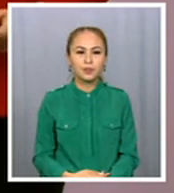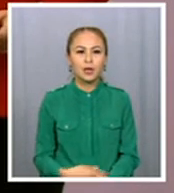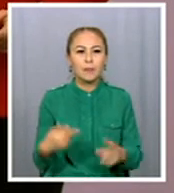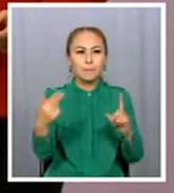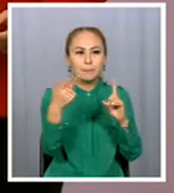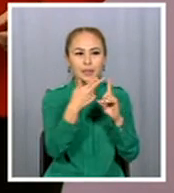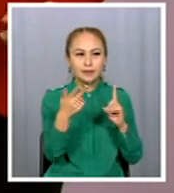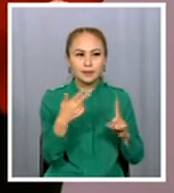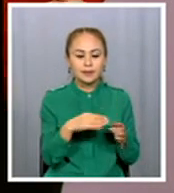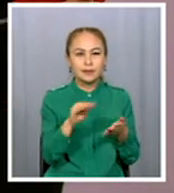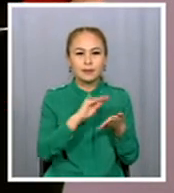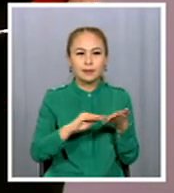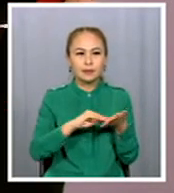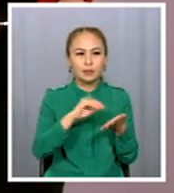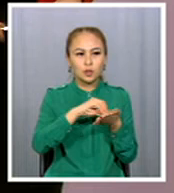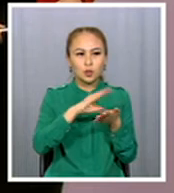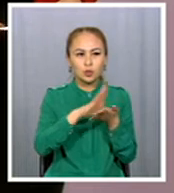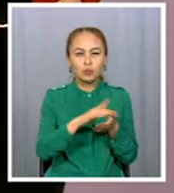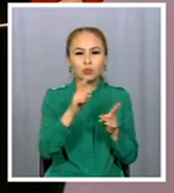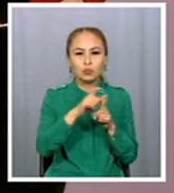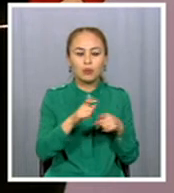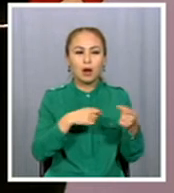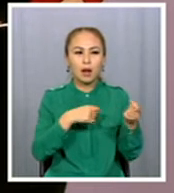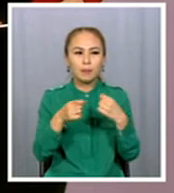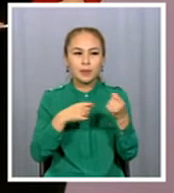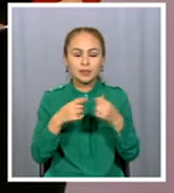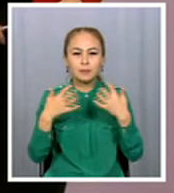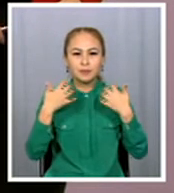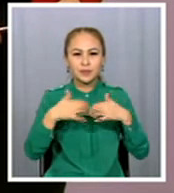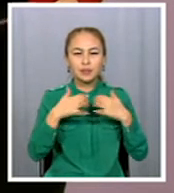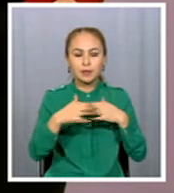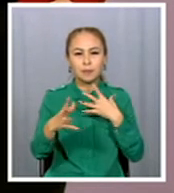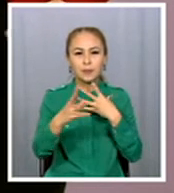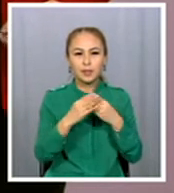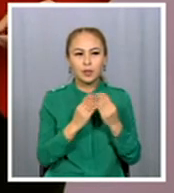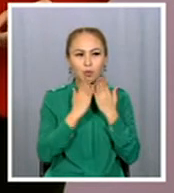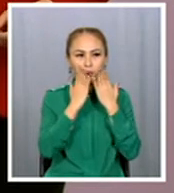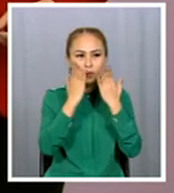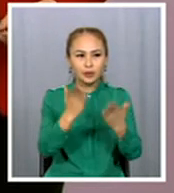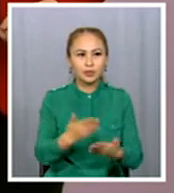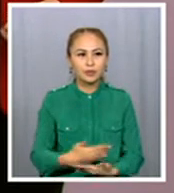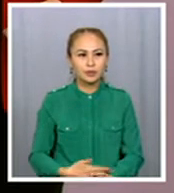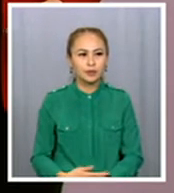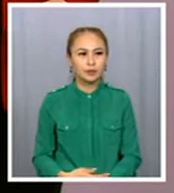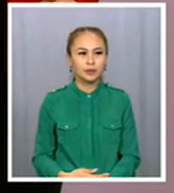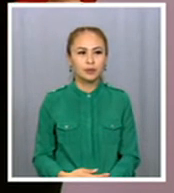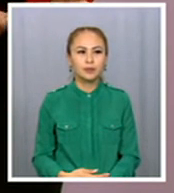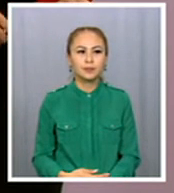мәтіндегі сандарды сөзбен алмастырып, мәтінді бірге